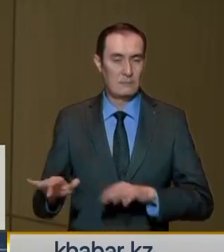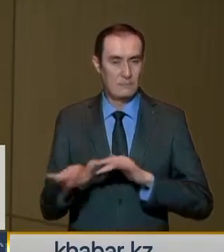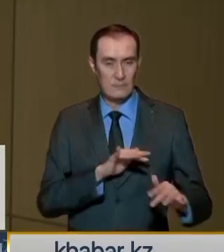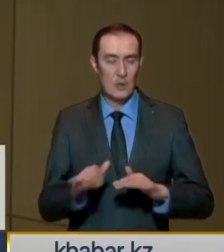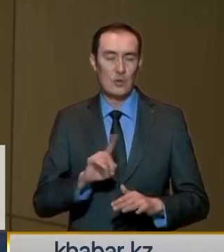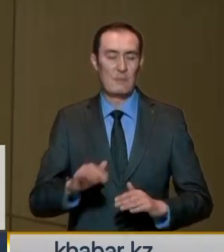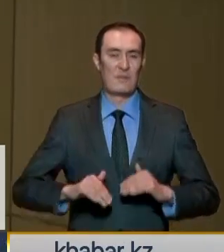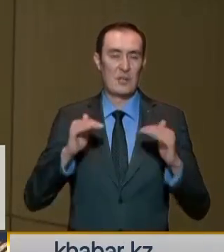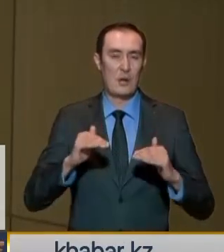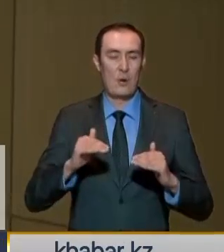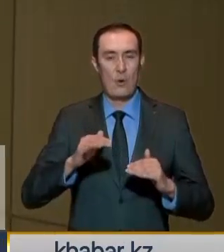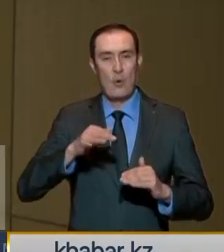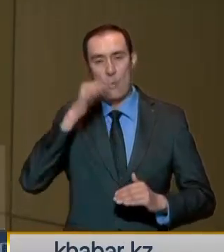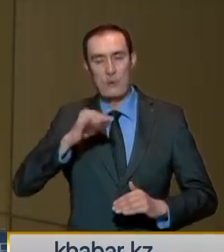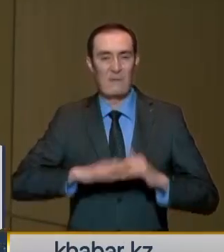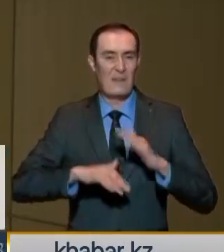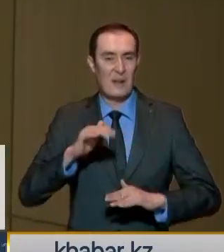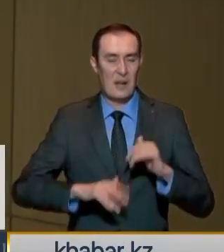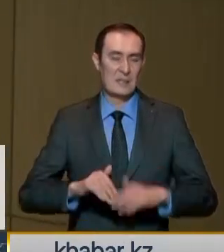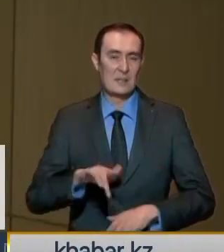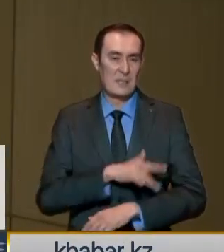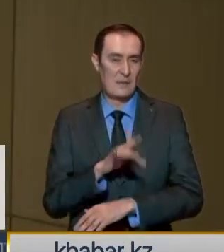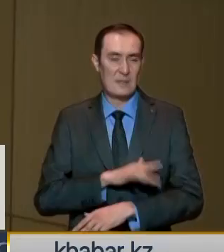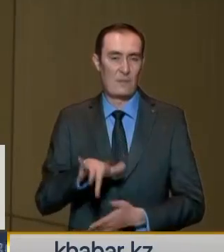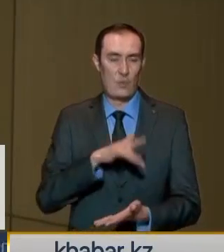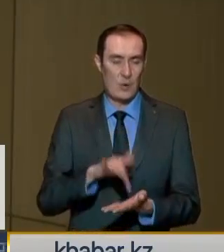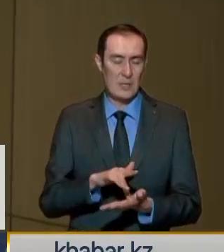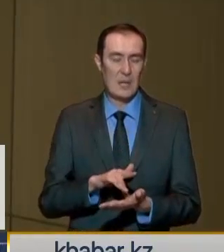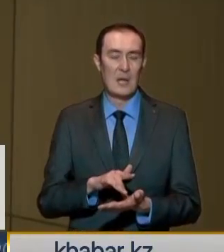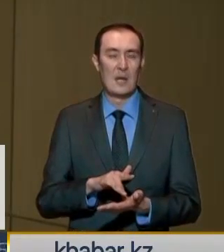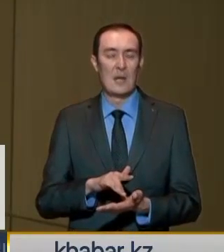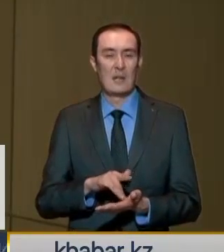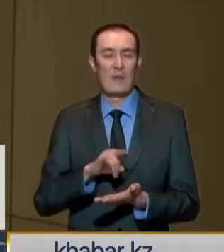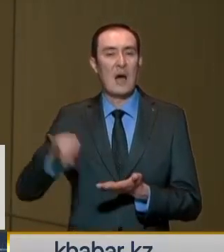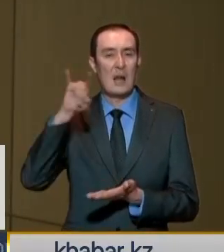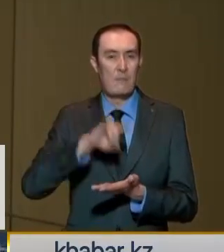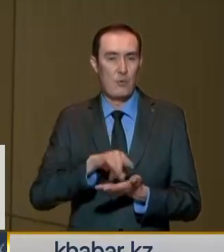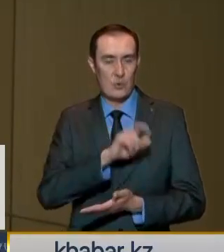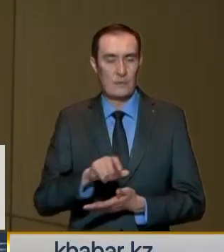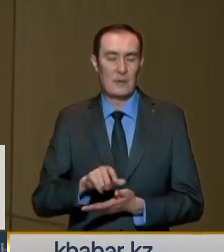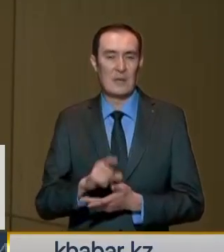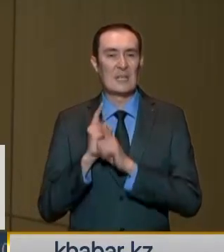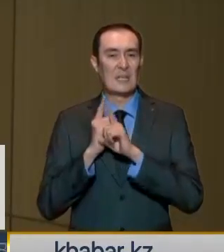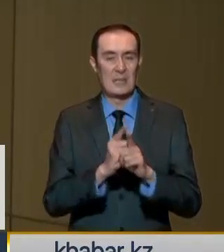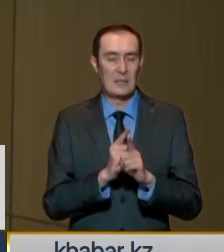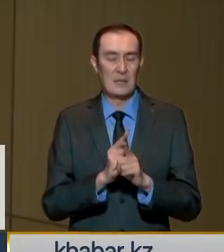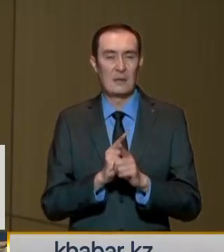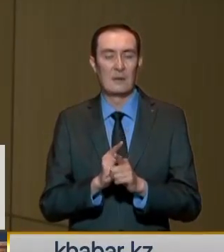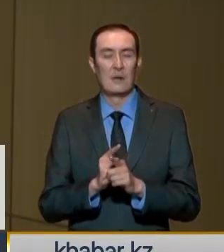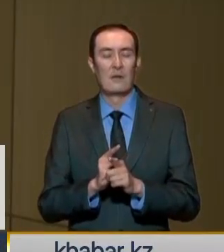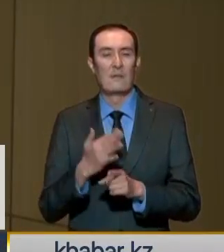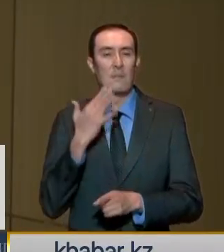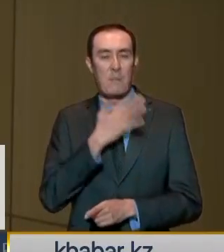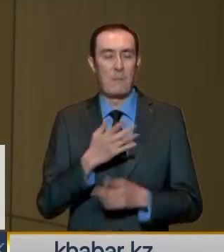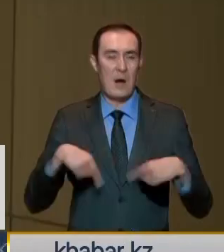так сказать, повышением квалификации сотрудников именно в городе. То есть это непосредственно работники аэропорта, гиды, кто работает на